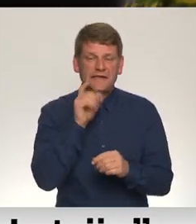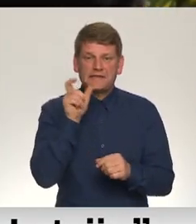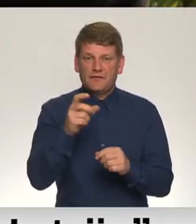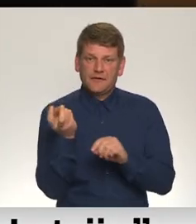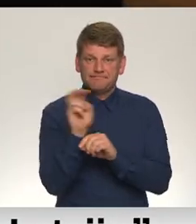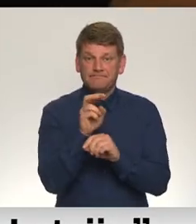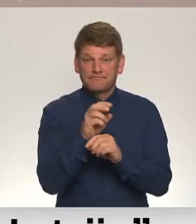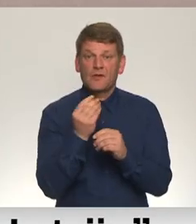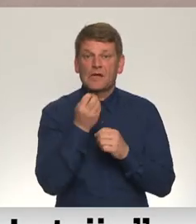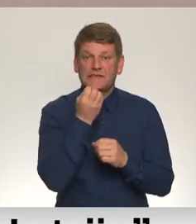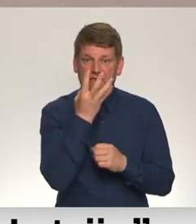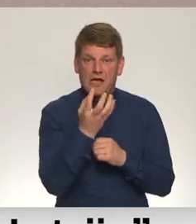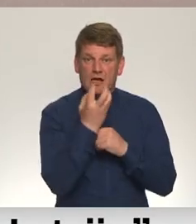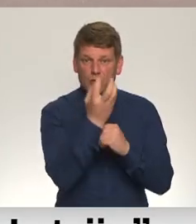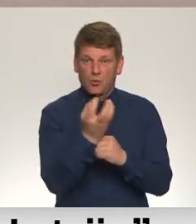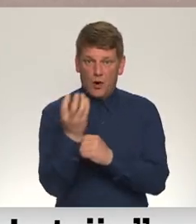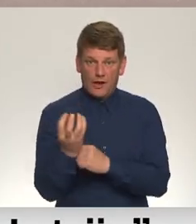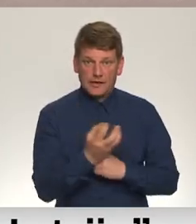ziedus.